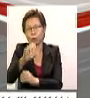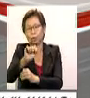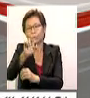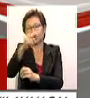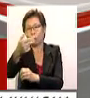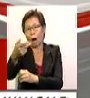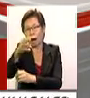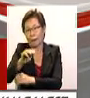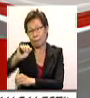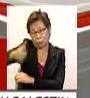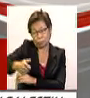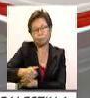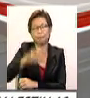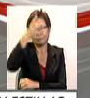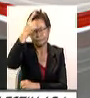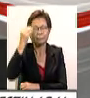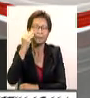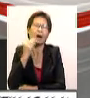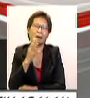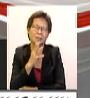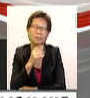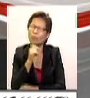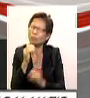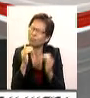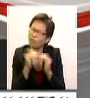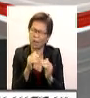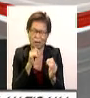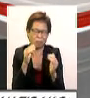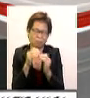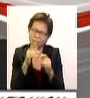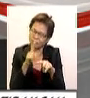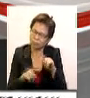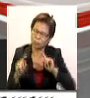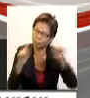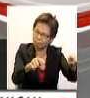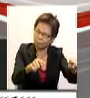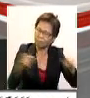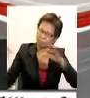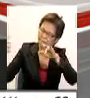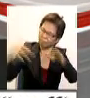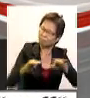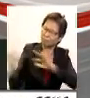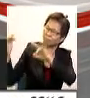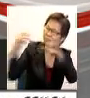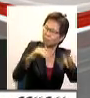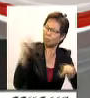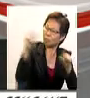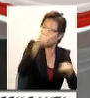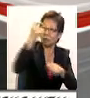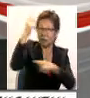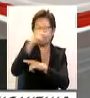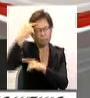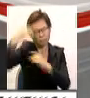esok. Ya, tegas Tun Dr. Mahathir, tidak wajar untuk beliau menghadiri perhimpunan itu kerana kerajaan telah